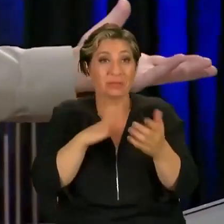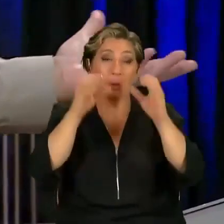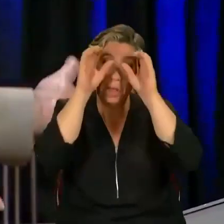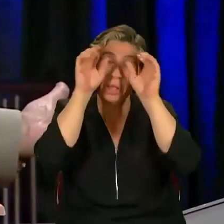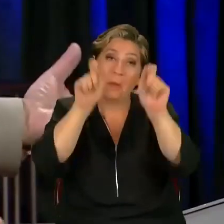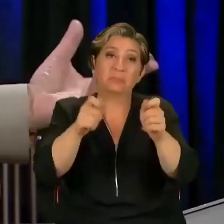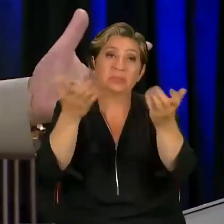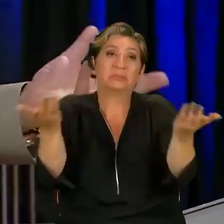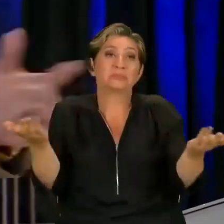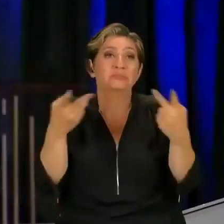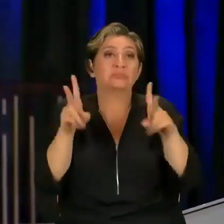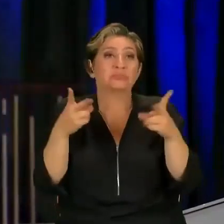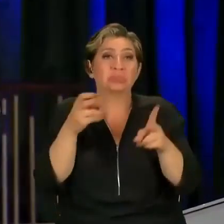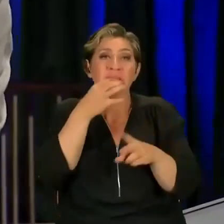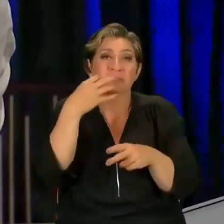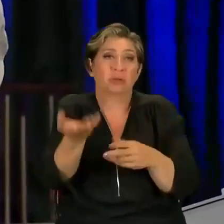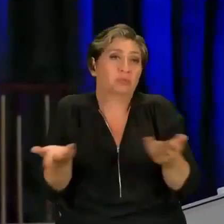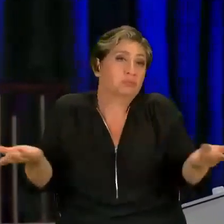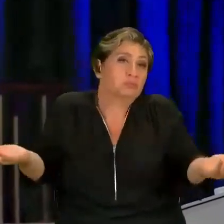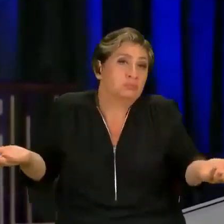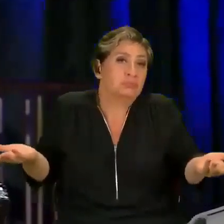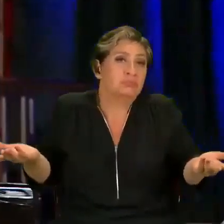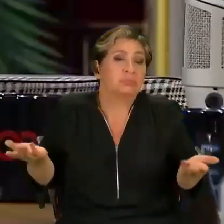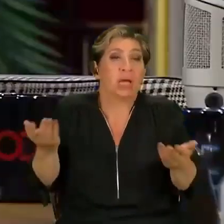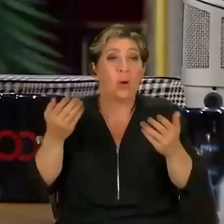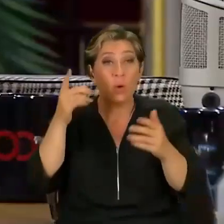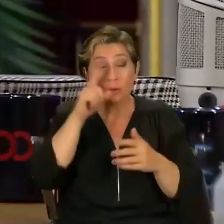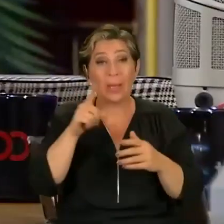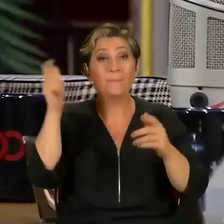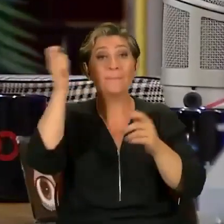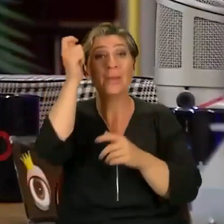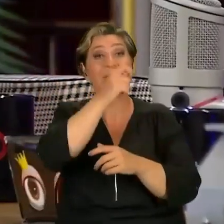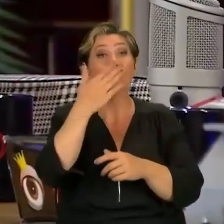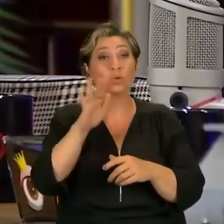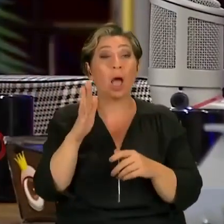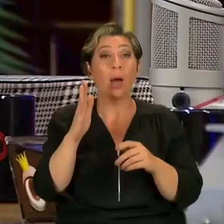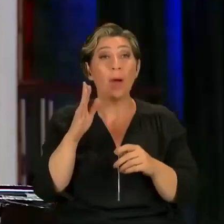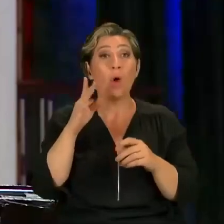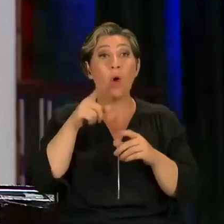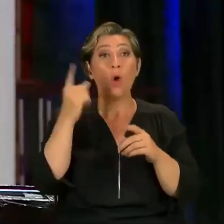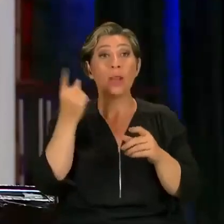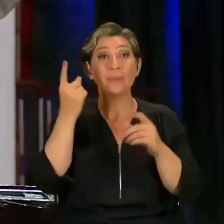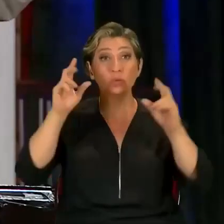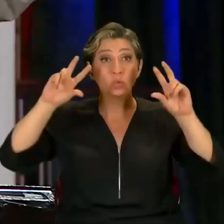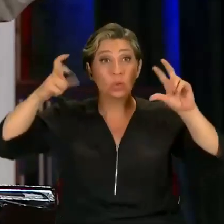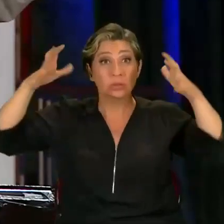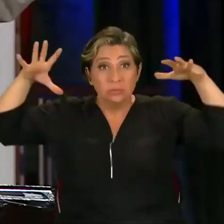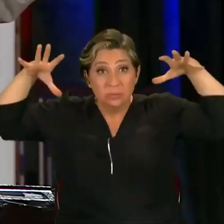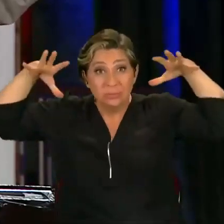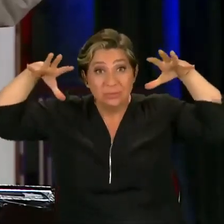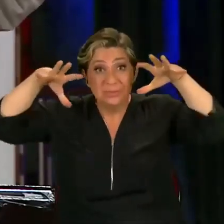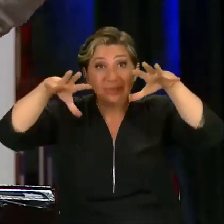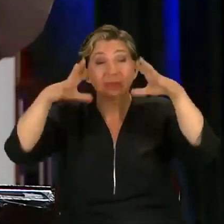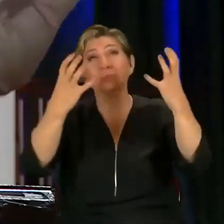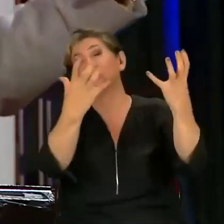da dürbünle gözetleyebilir. Sorun yok. Anladın mı? Onun için perdem yoktu. Fakat böyle öyle bir güneş ışığı vuruyor